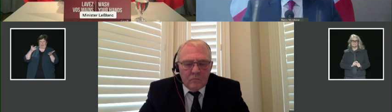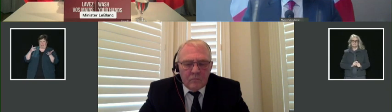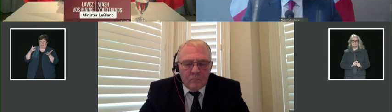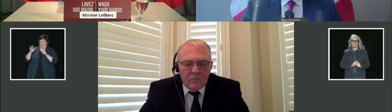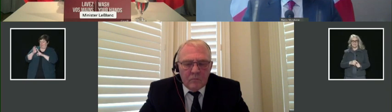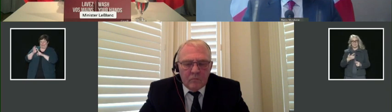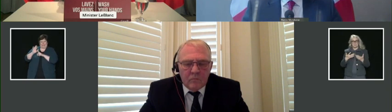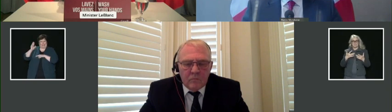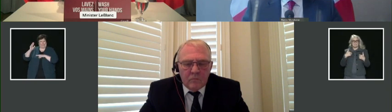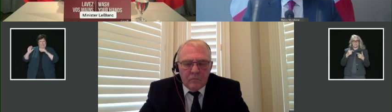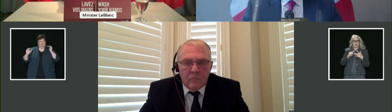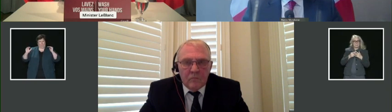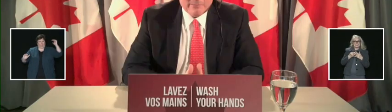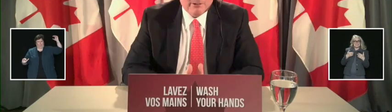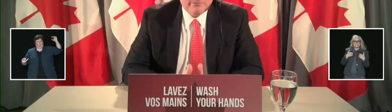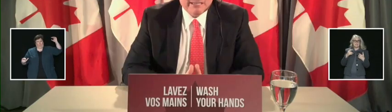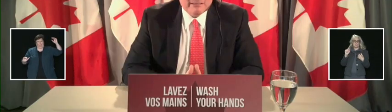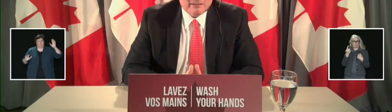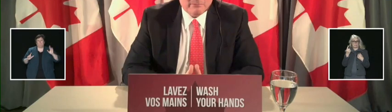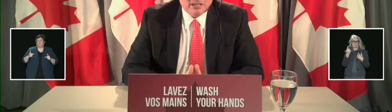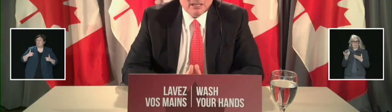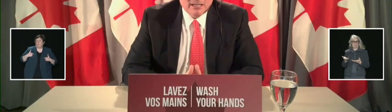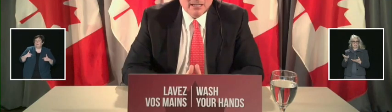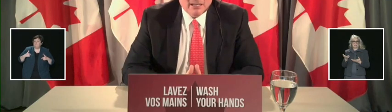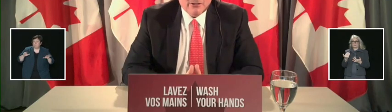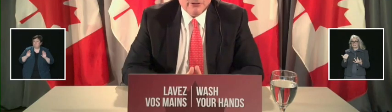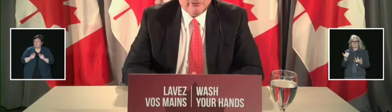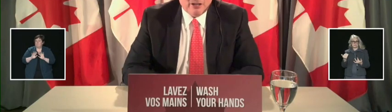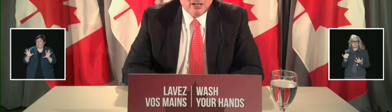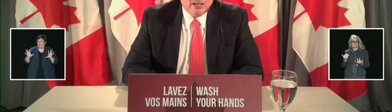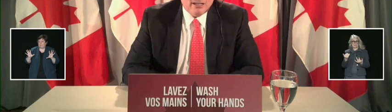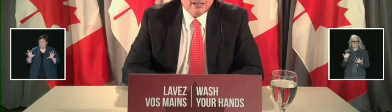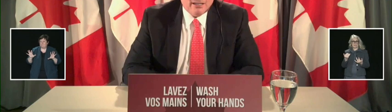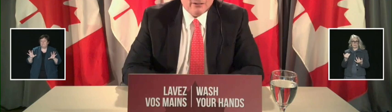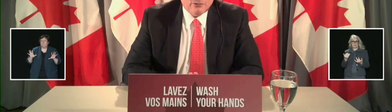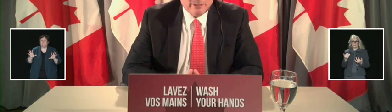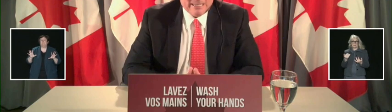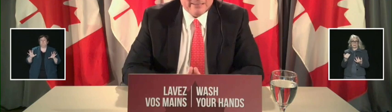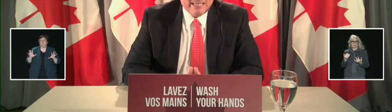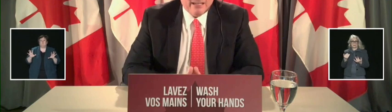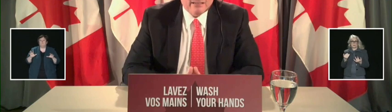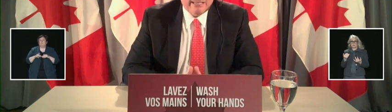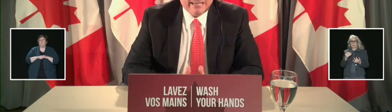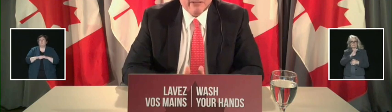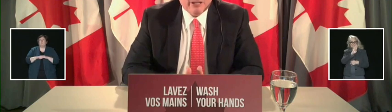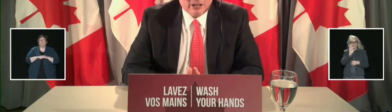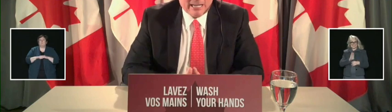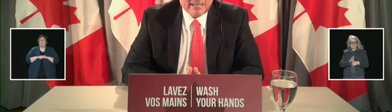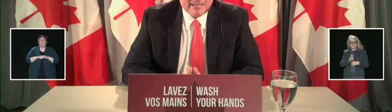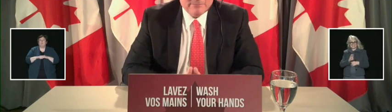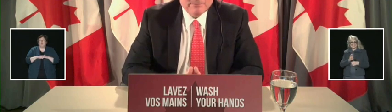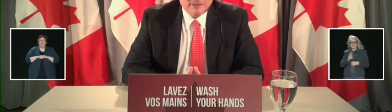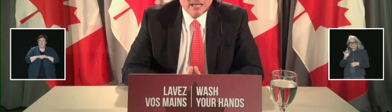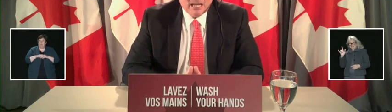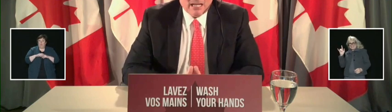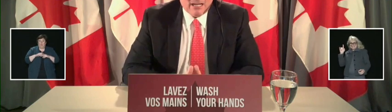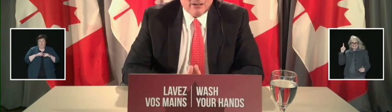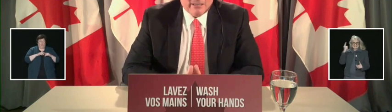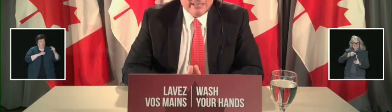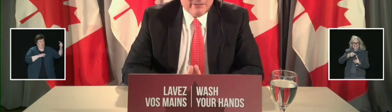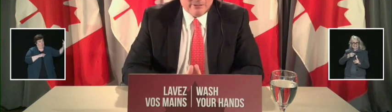Peut-être que peux commencer. Premièrement, il n'y a pas présentement de vol du Brésil direct vers le Canada.